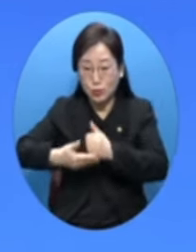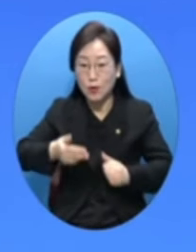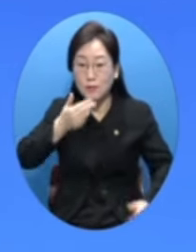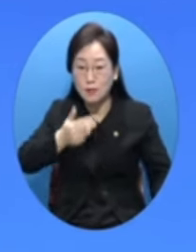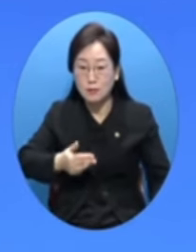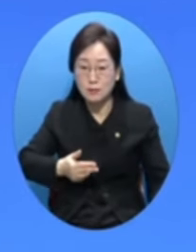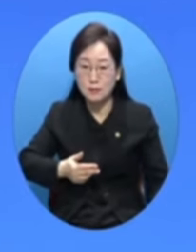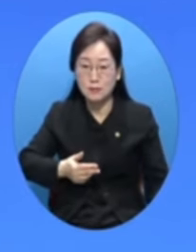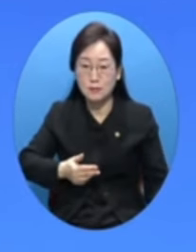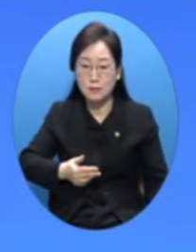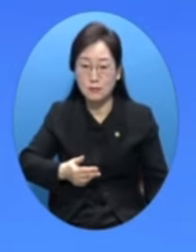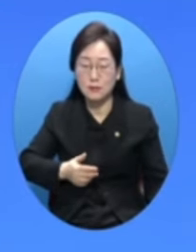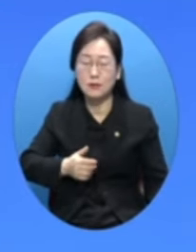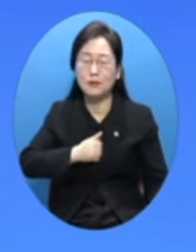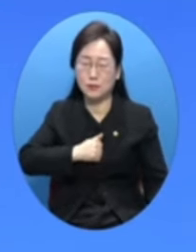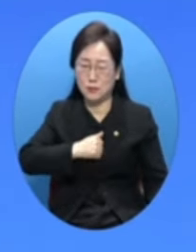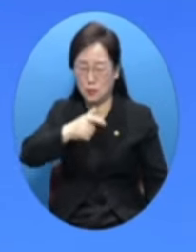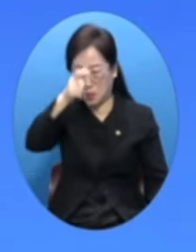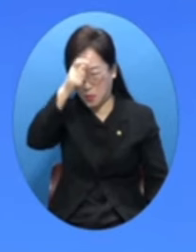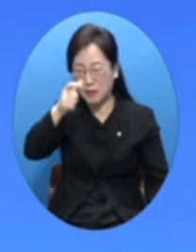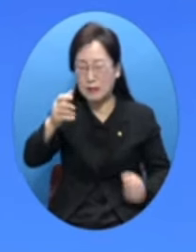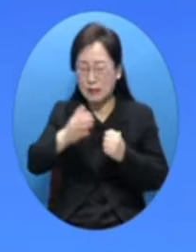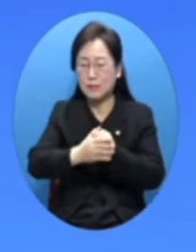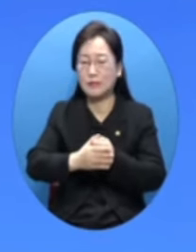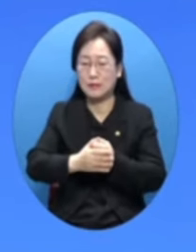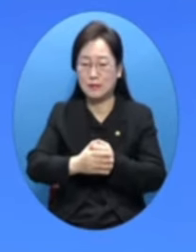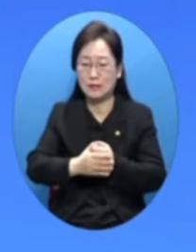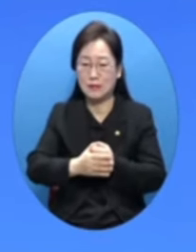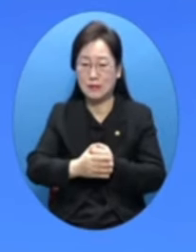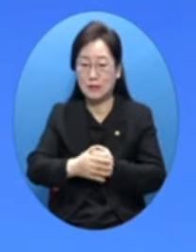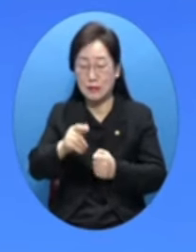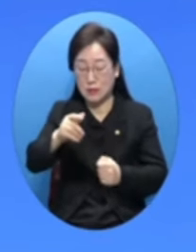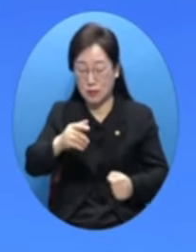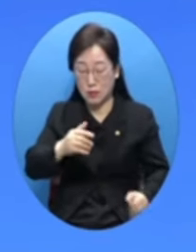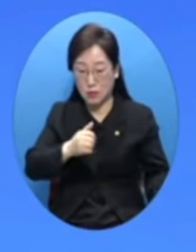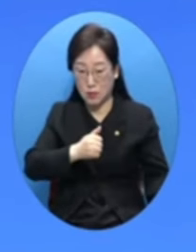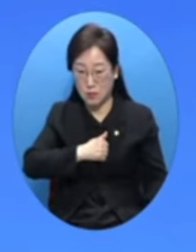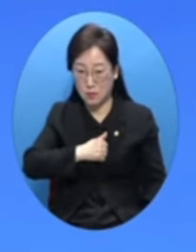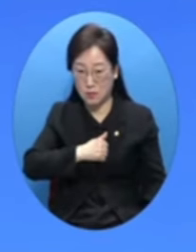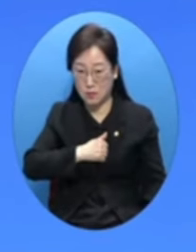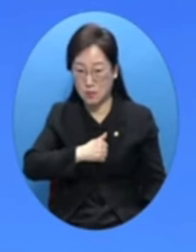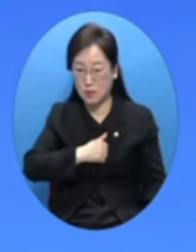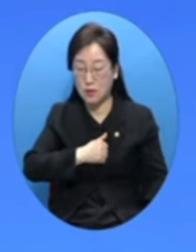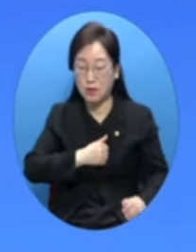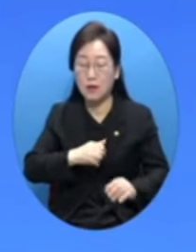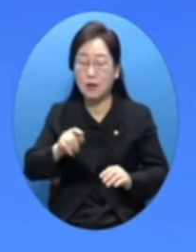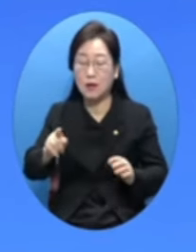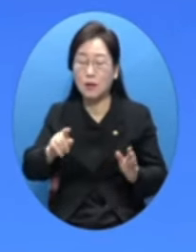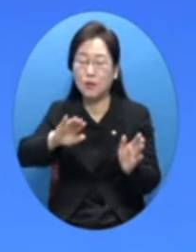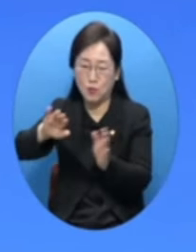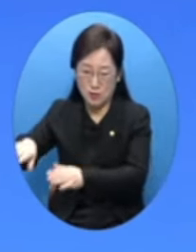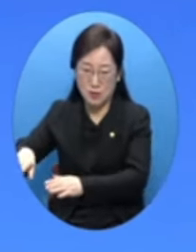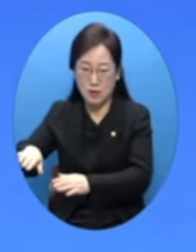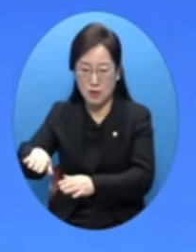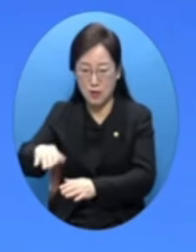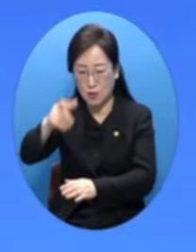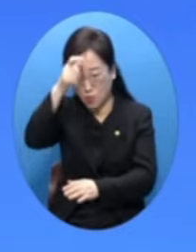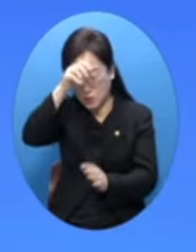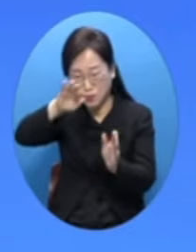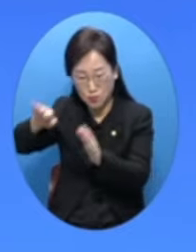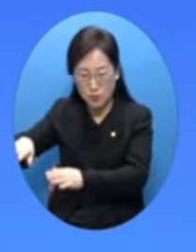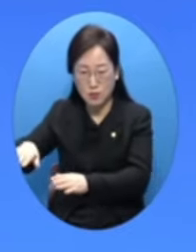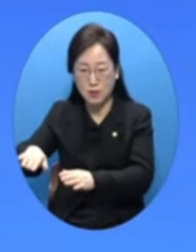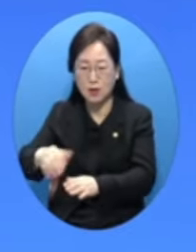여러분, 이거 내려놓지 않으면 기적을 체험할 수가 없습니다. 복을 받을 수가 없습니다. 여러분, 우리는 다